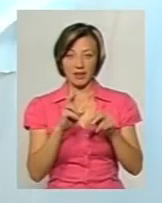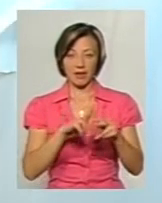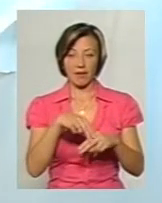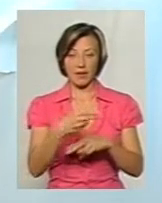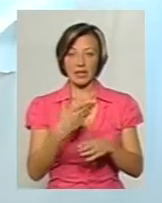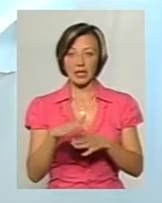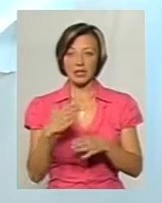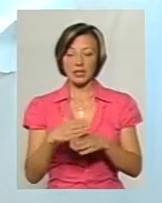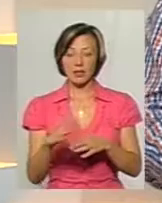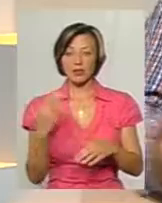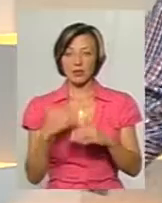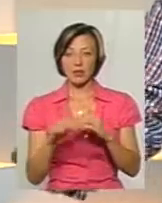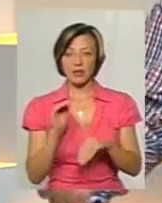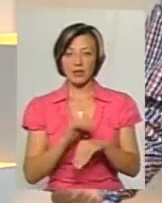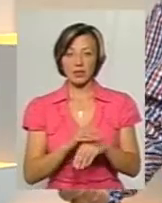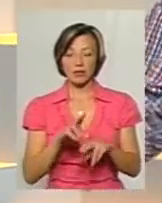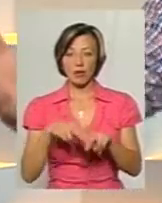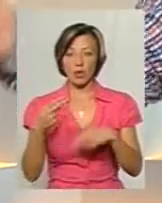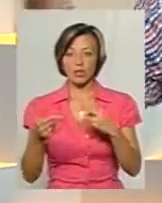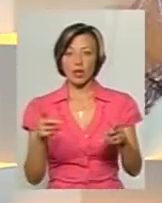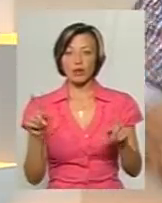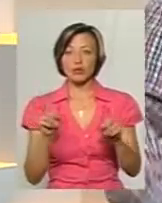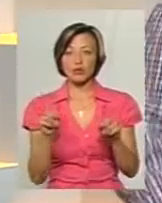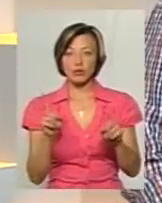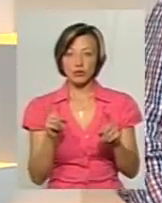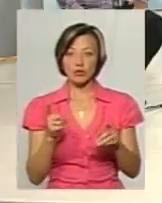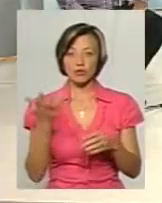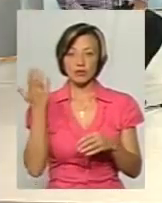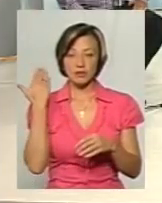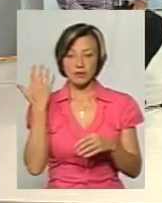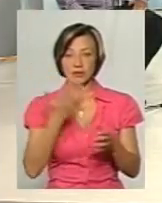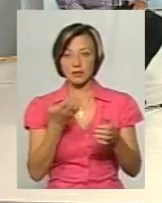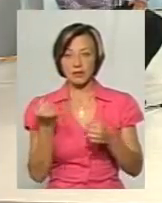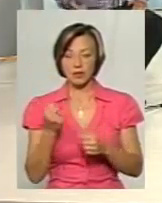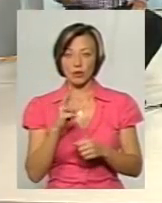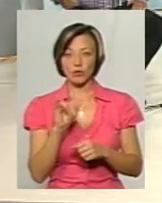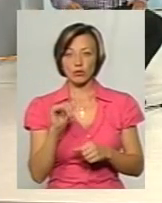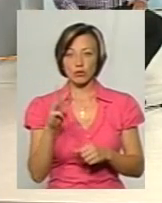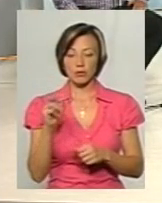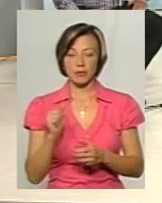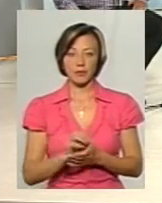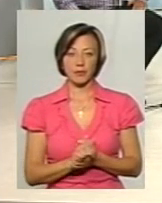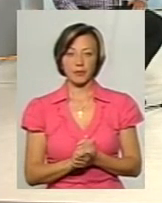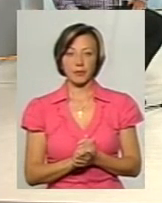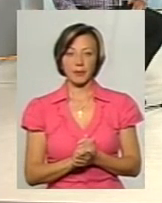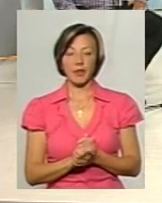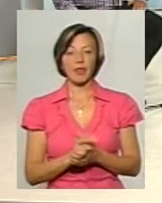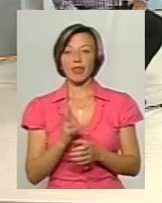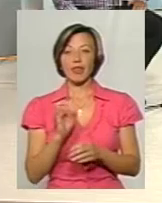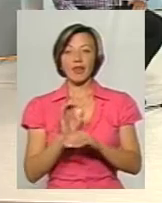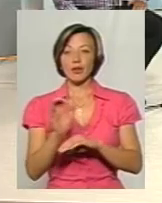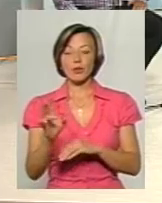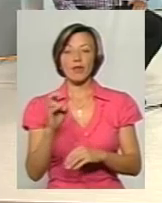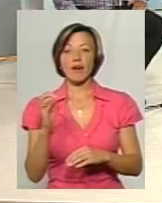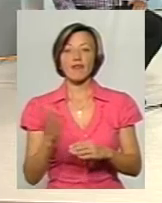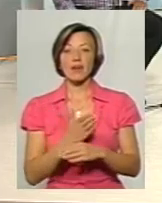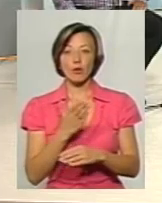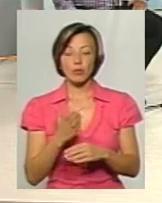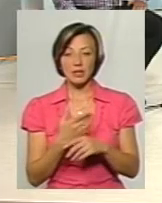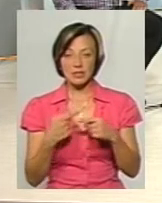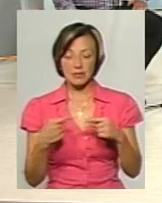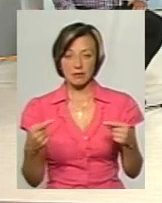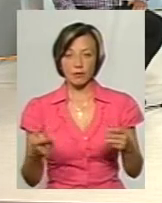які сьогодні вже йдуть, вони фактично погашають тільки ті, що взяли, ті кредити, що вже в текучмі взяли. Вони йдуть на виробництво. Ви знаєте,